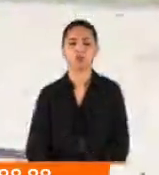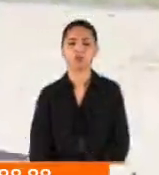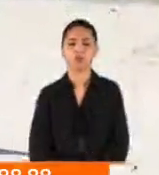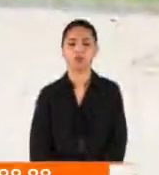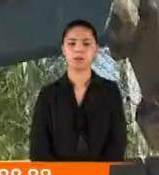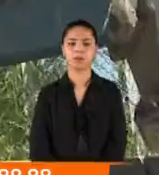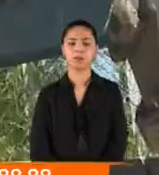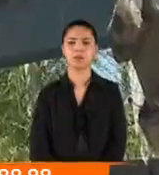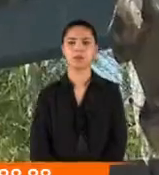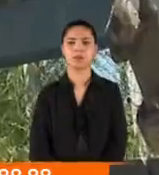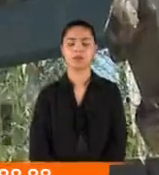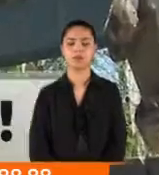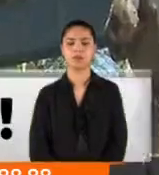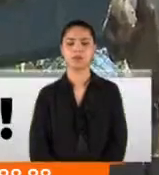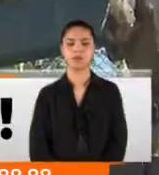ve